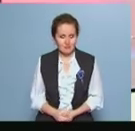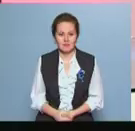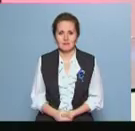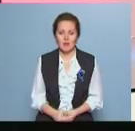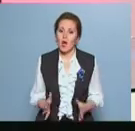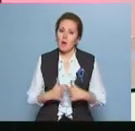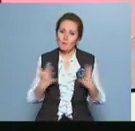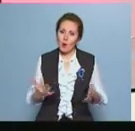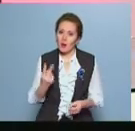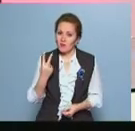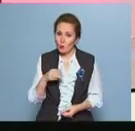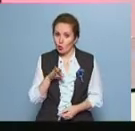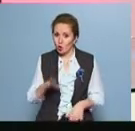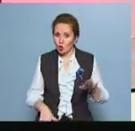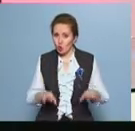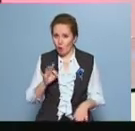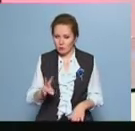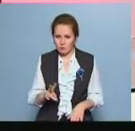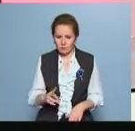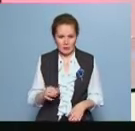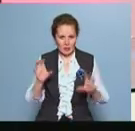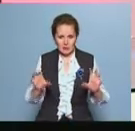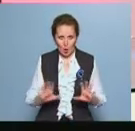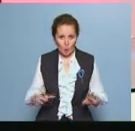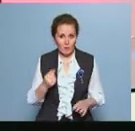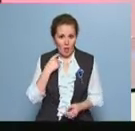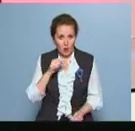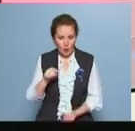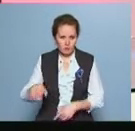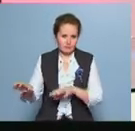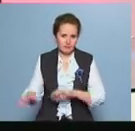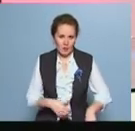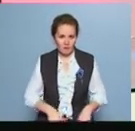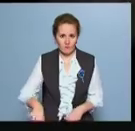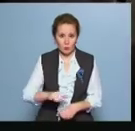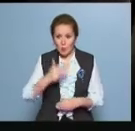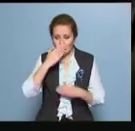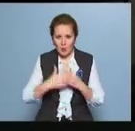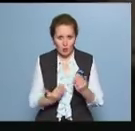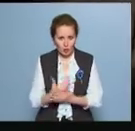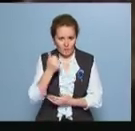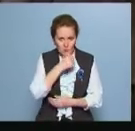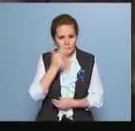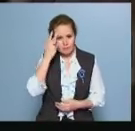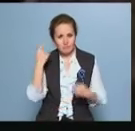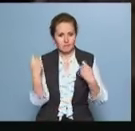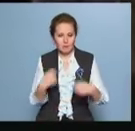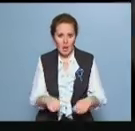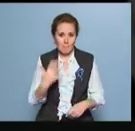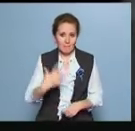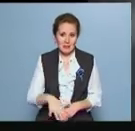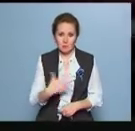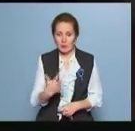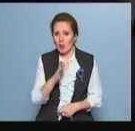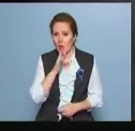Более 2 тонн контрафактного алкоголя изъяли в Удмуртии в канун новогодних праздников. Реализовать продукцию намеревался 55-летний житель